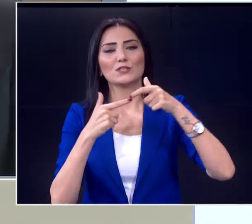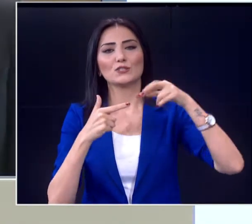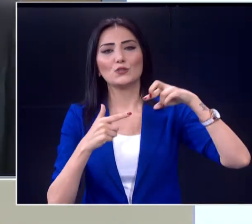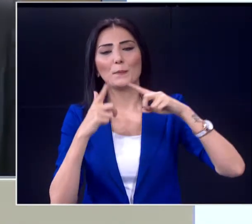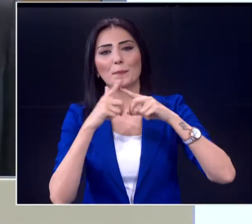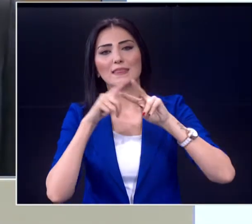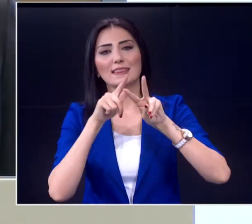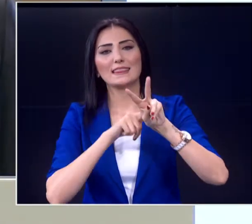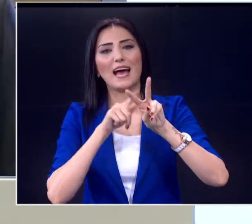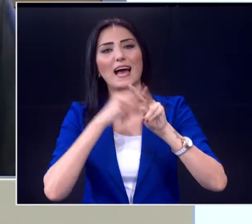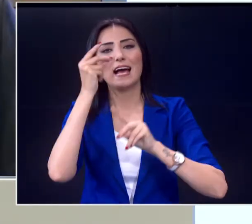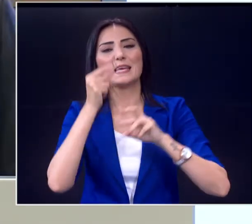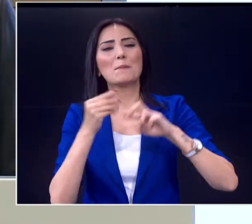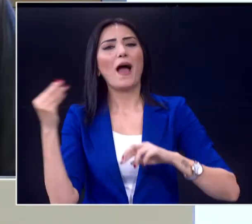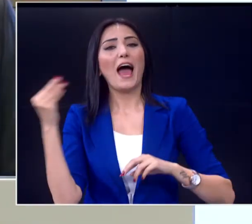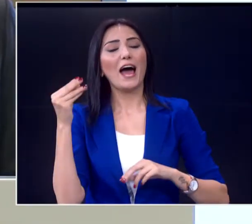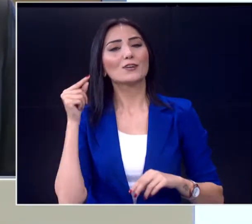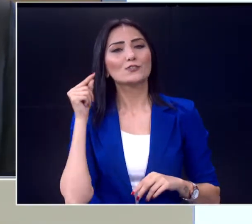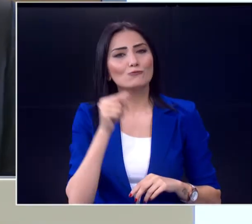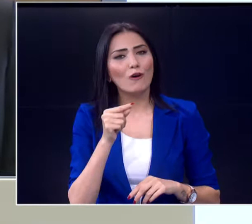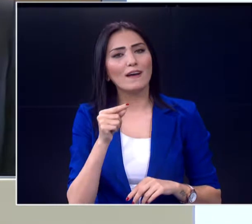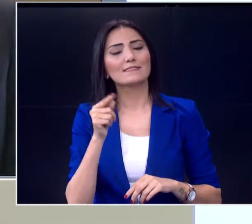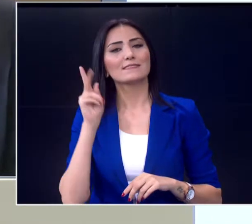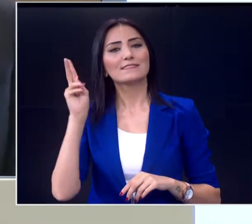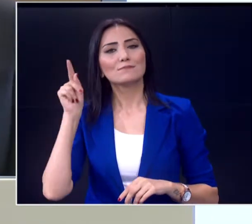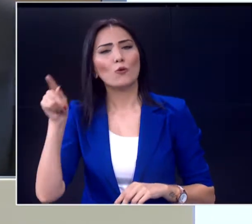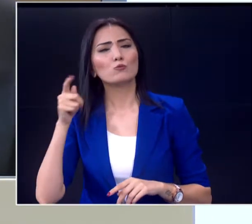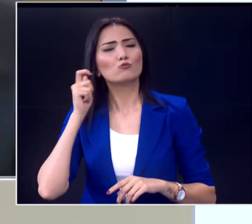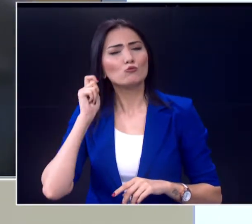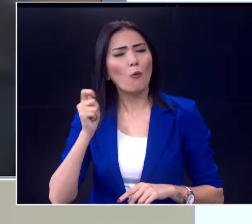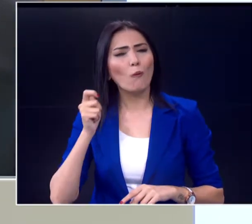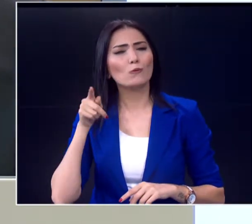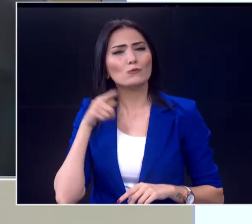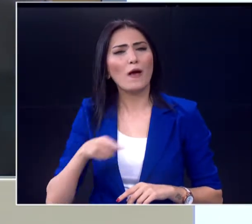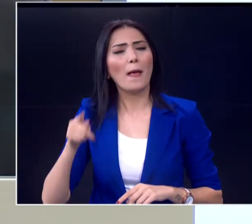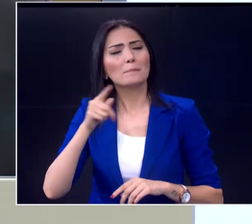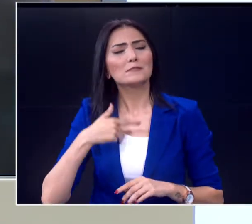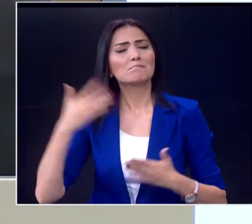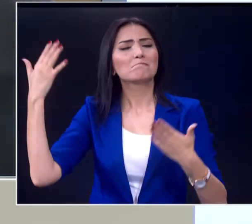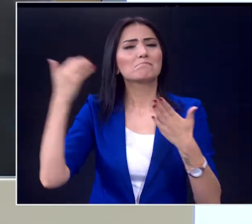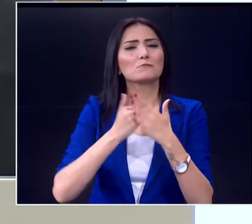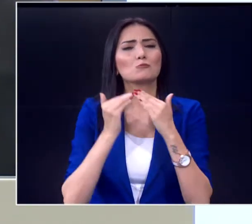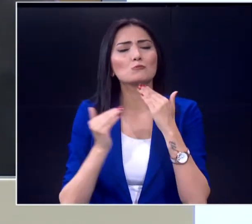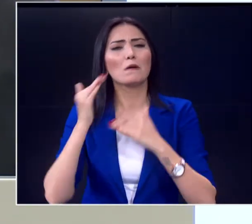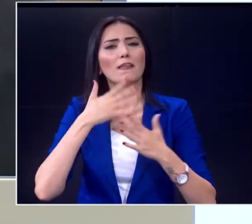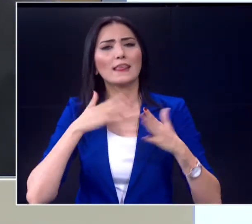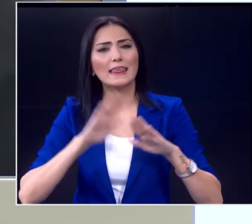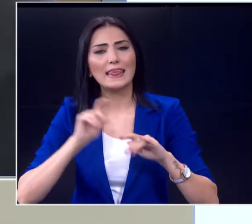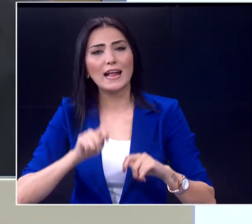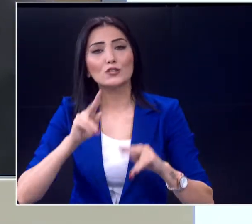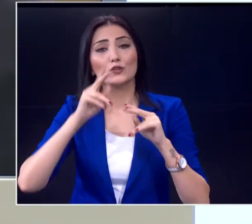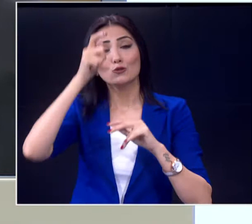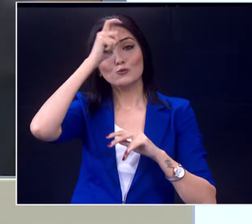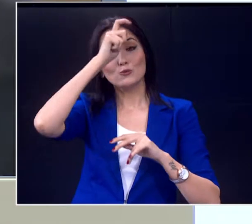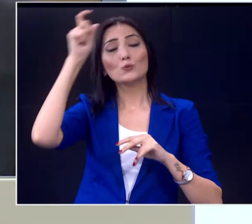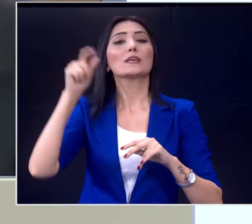Erdoğan'ın ferasetiyle, dirayetiyle bu zorlukların üstesinden geldik. Türkiye